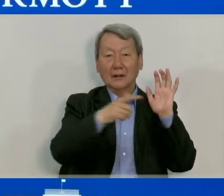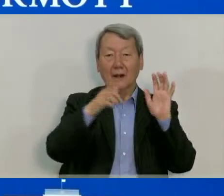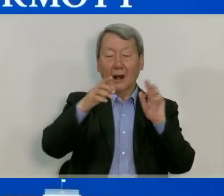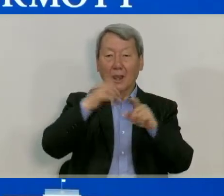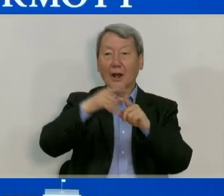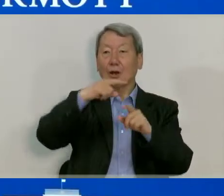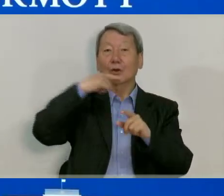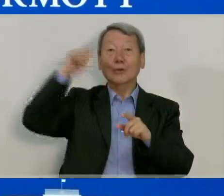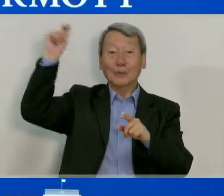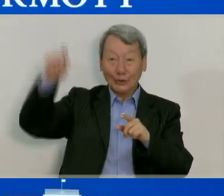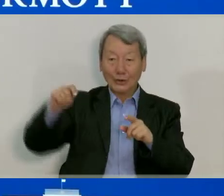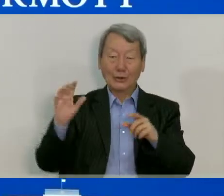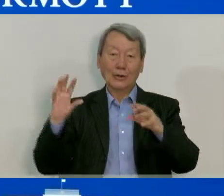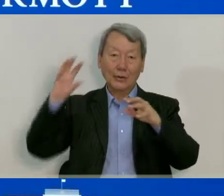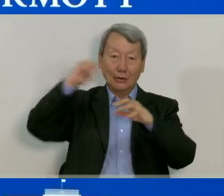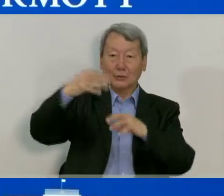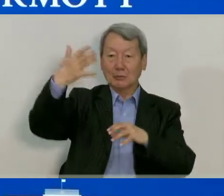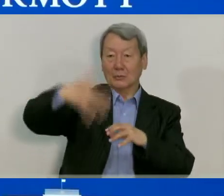Солилестен келген 56